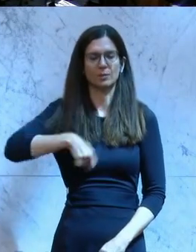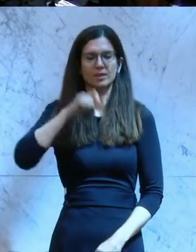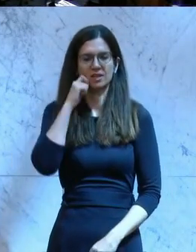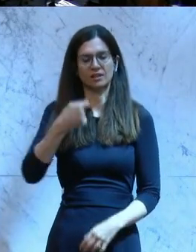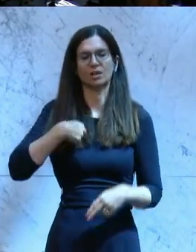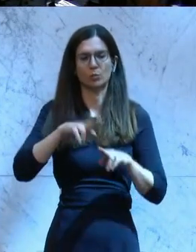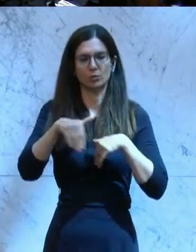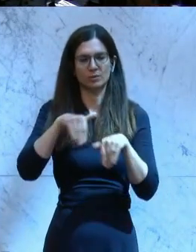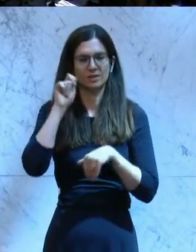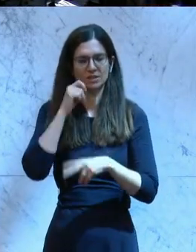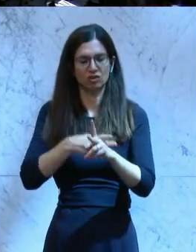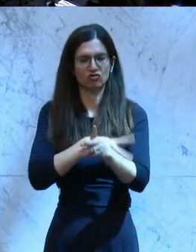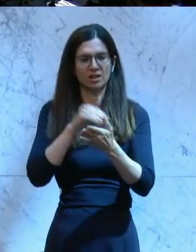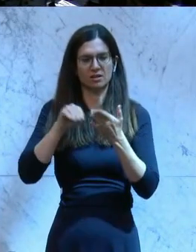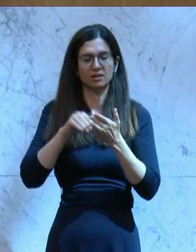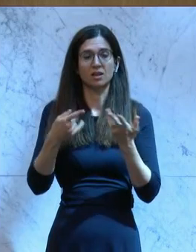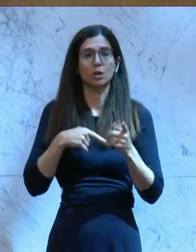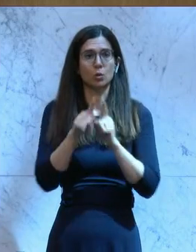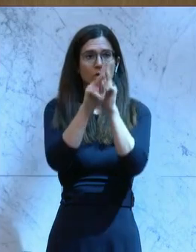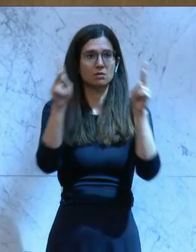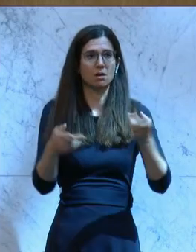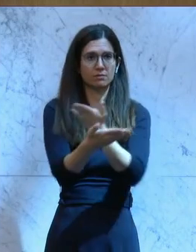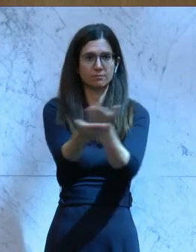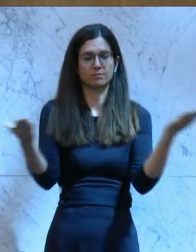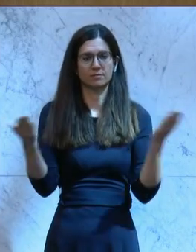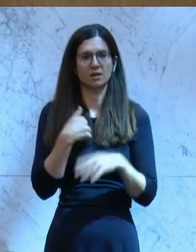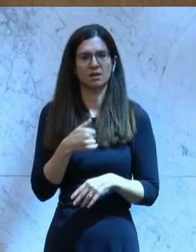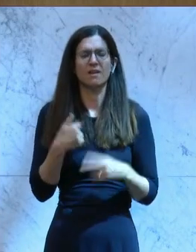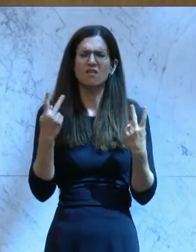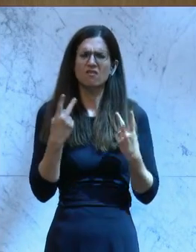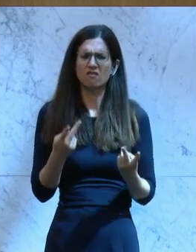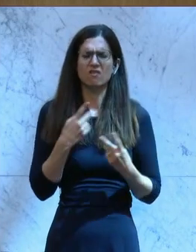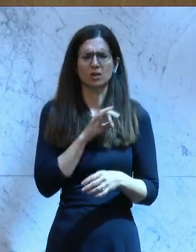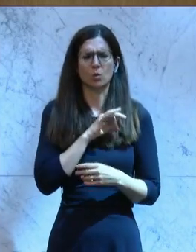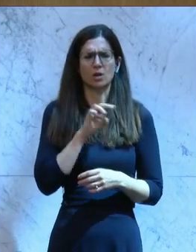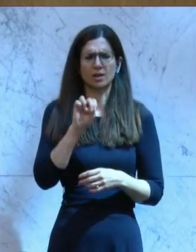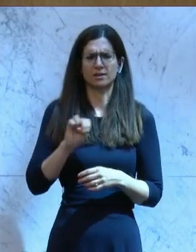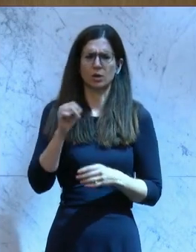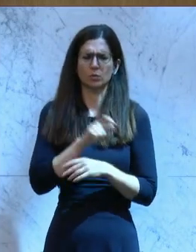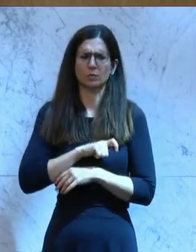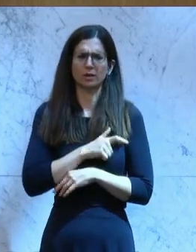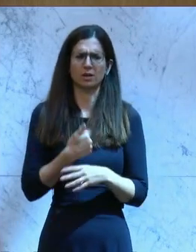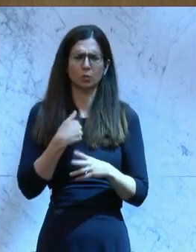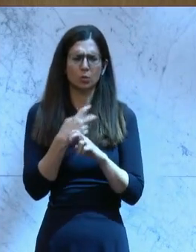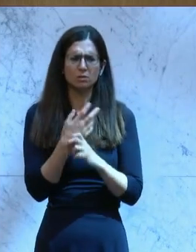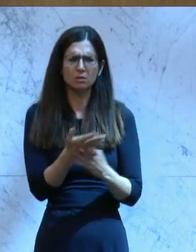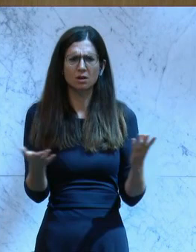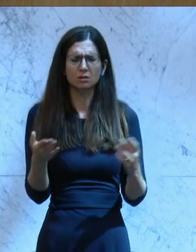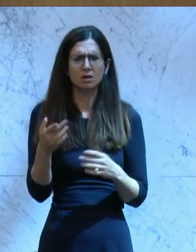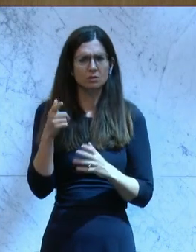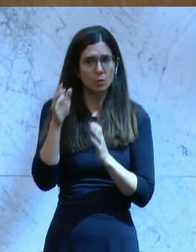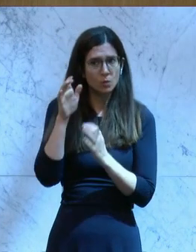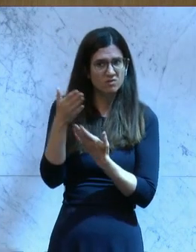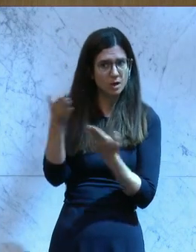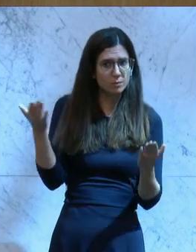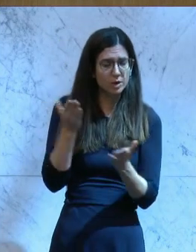Bundesministerin, Staatssekretärin, Hohes Haus. Ja, werte Kollegen von den NEOS, bei aller EU-Hörigkeit und auch Österreich-Vergessenheit der ÖVP, die ich